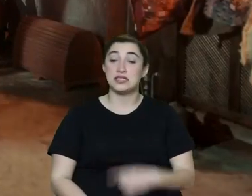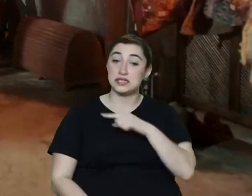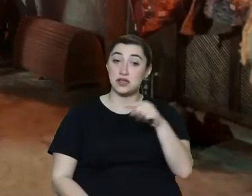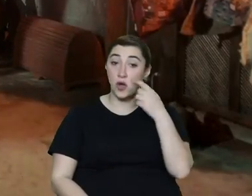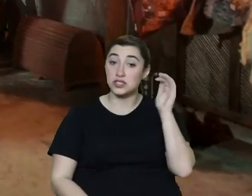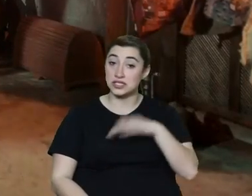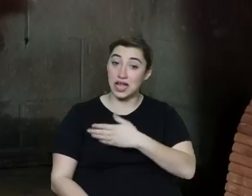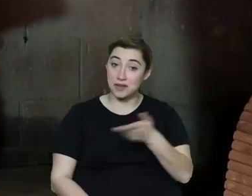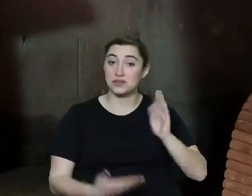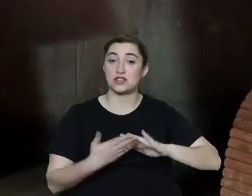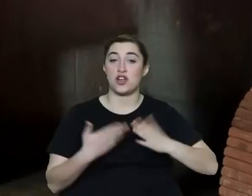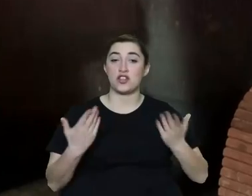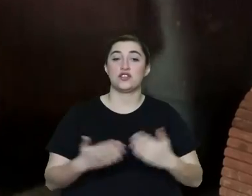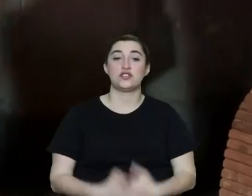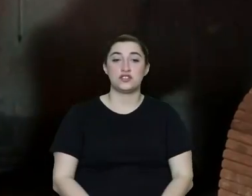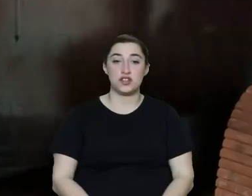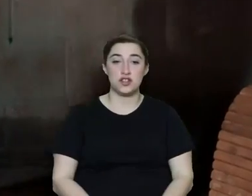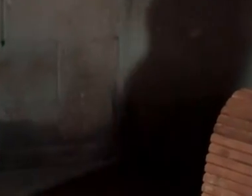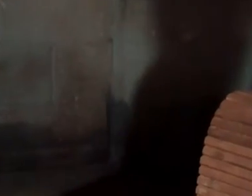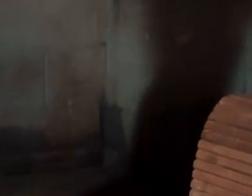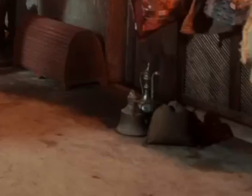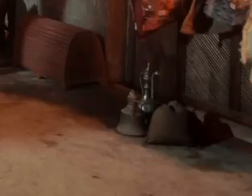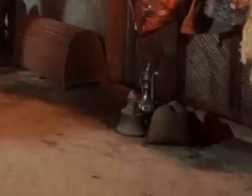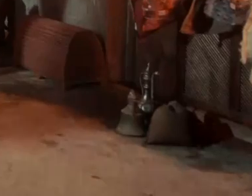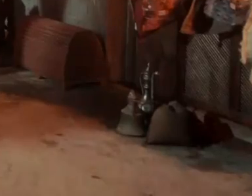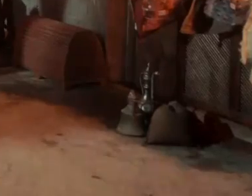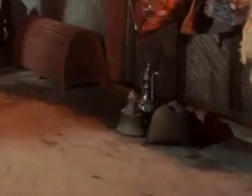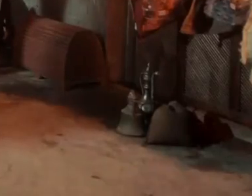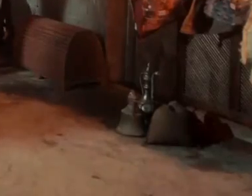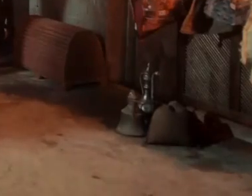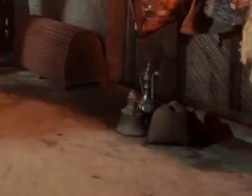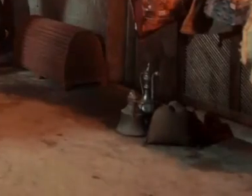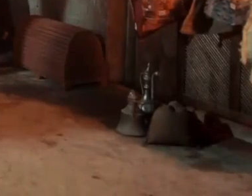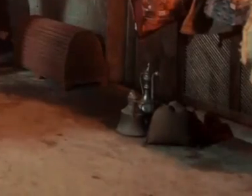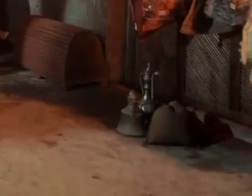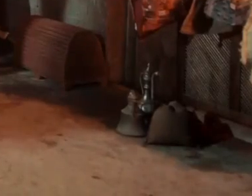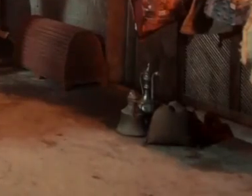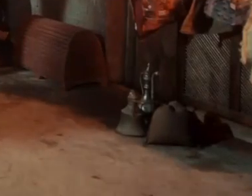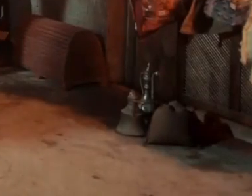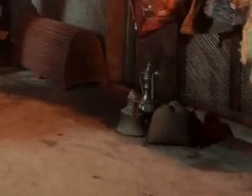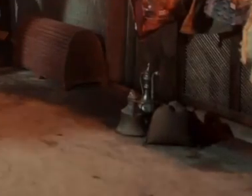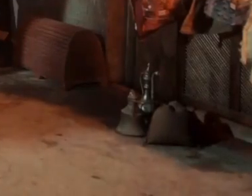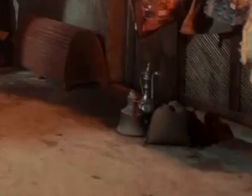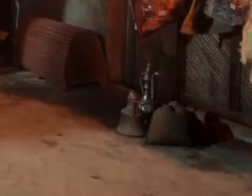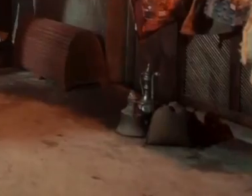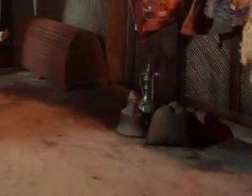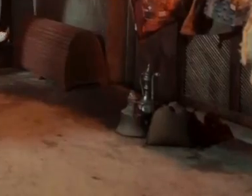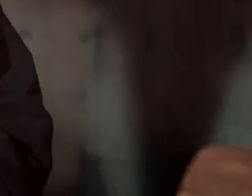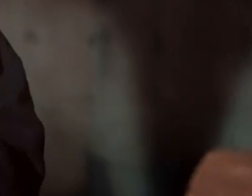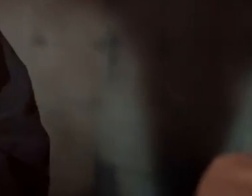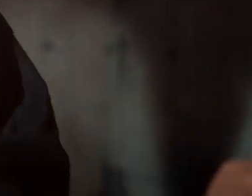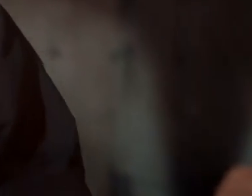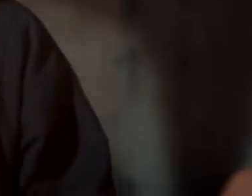Sizler de hoş gelmişsiniz pirdaşlar. Kavuğunu başından çıkartarak Yunus da geliyor. Herkes şaşkın ayağa kalktı. Yunus tebessüm edip